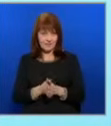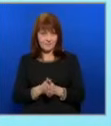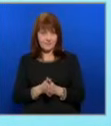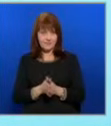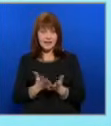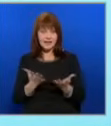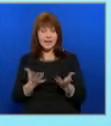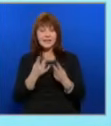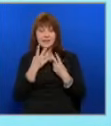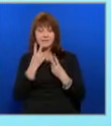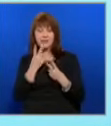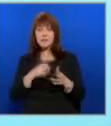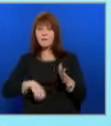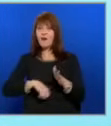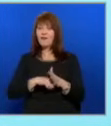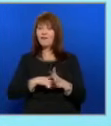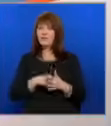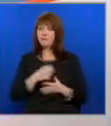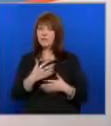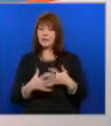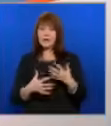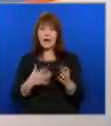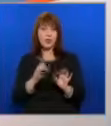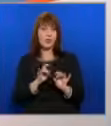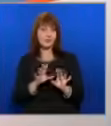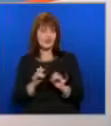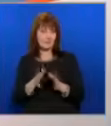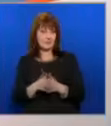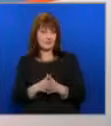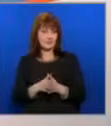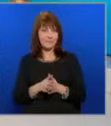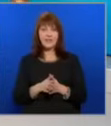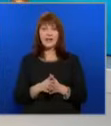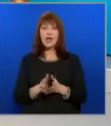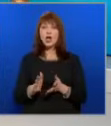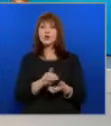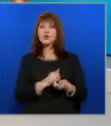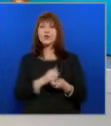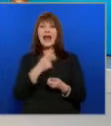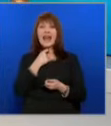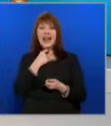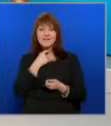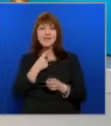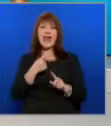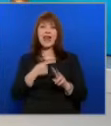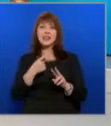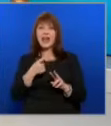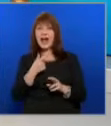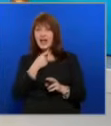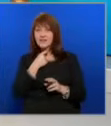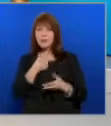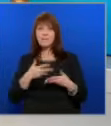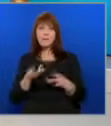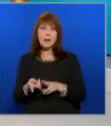С горещи футболни новини в студиото вече е Илиян Ненев. Здравей, Илиане! Добър вечер, Наде! Сдружението Левски на левскарите поиска прехвърляне